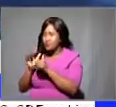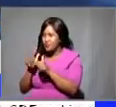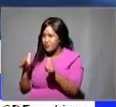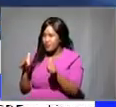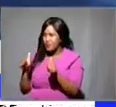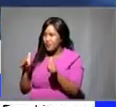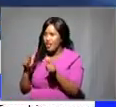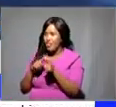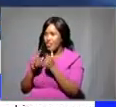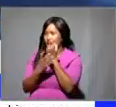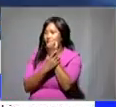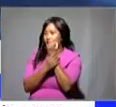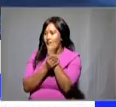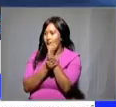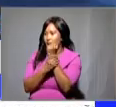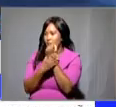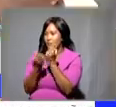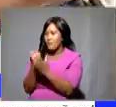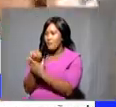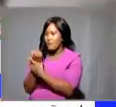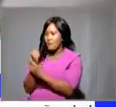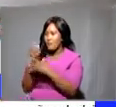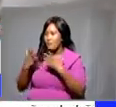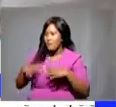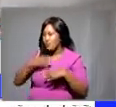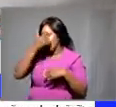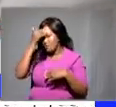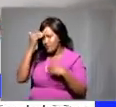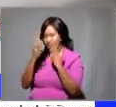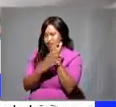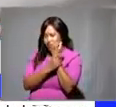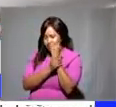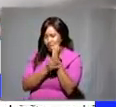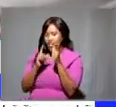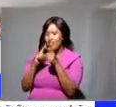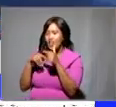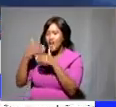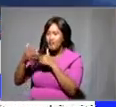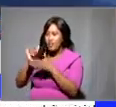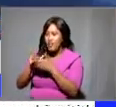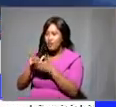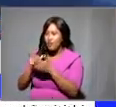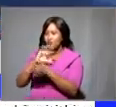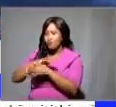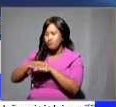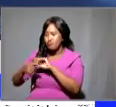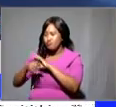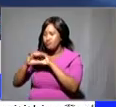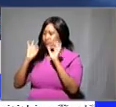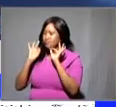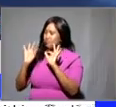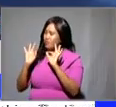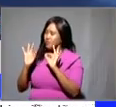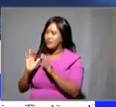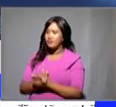haha arafu haha hekagwo tha no anyita na mwana uyu ngi ukiriki uguo ri ugeka mura gutire handu tana katia na